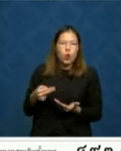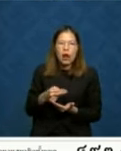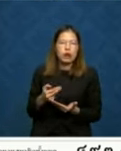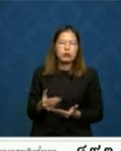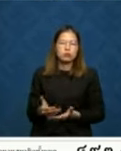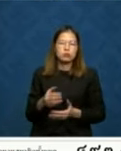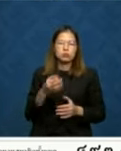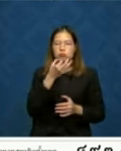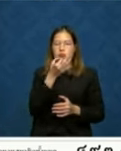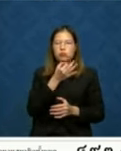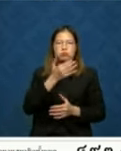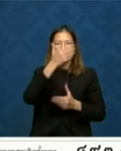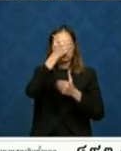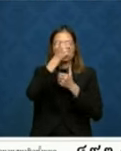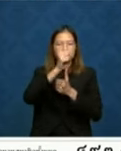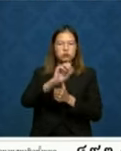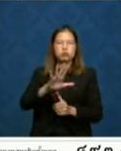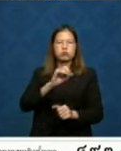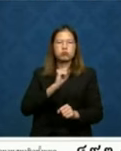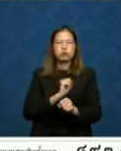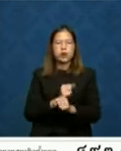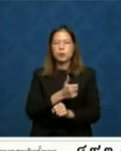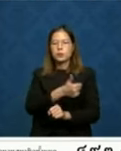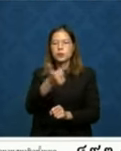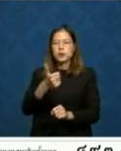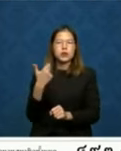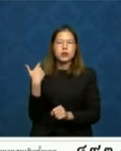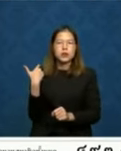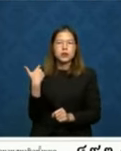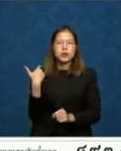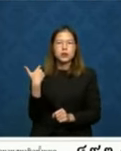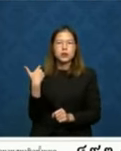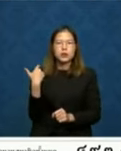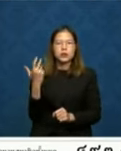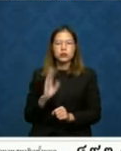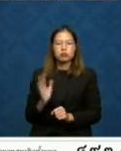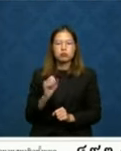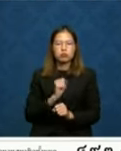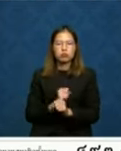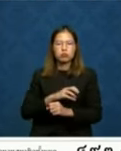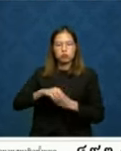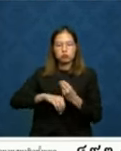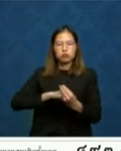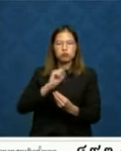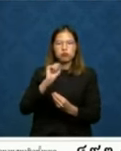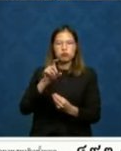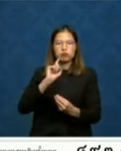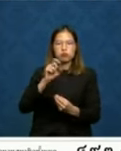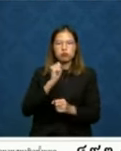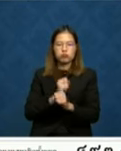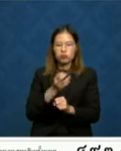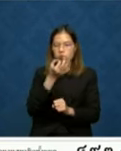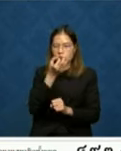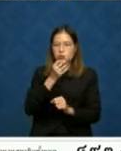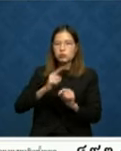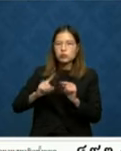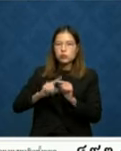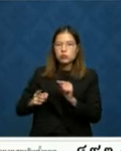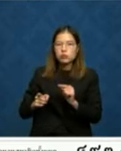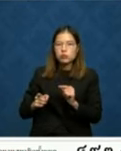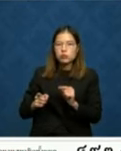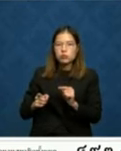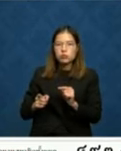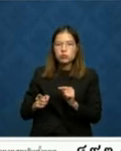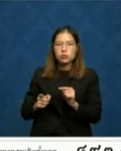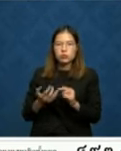งอาชีพนี้ไปสู่อาชีพอื่นเพราะทนไม่ไหวต่อสภาพเศรษฐกิจที่จะต้องเลี้ยงชีพท่านประธาน